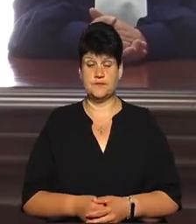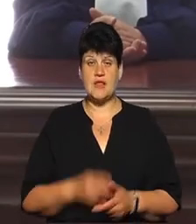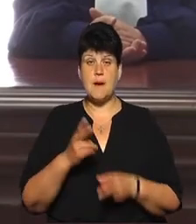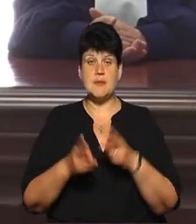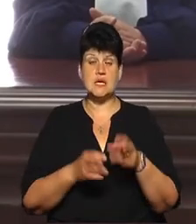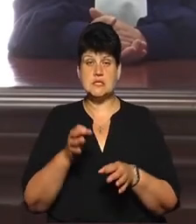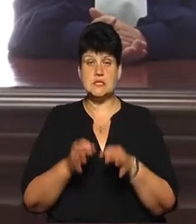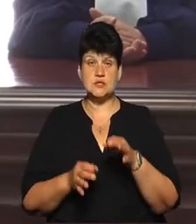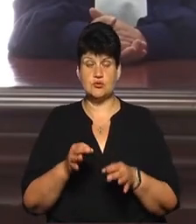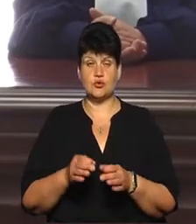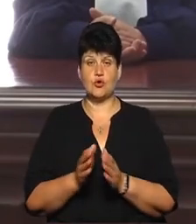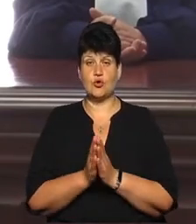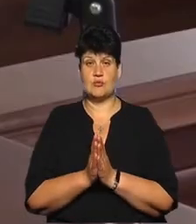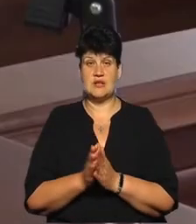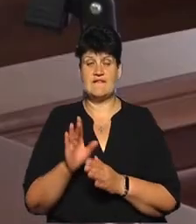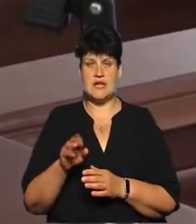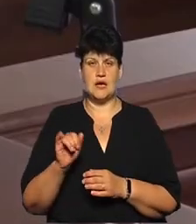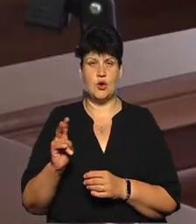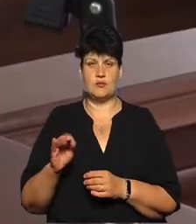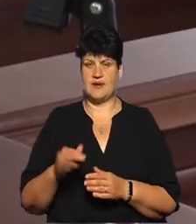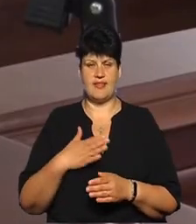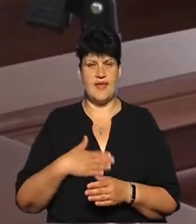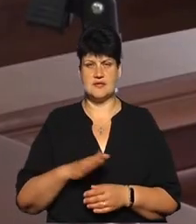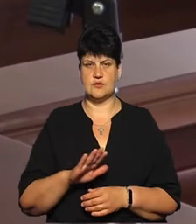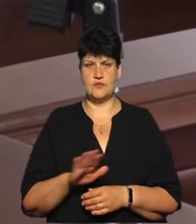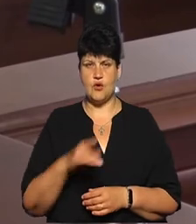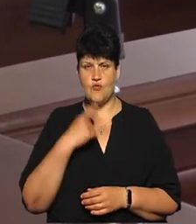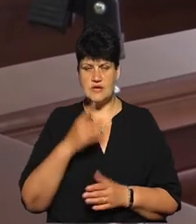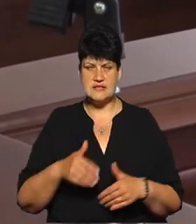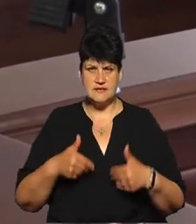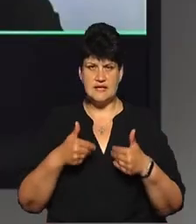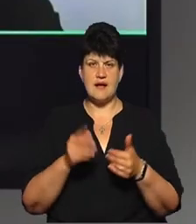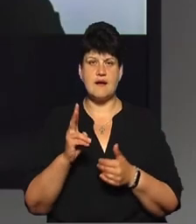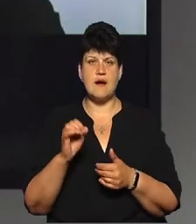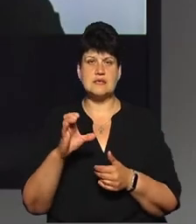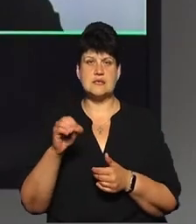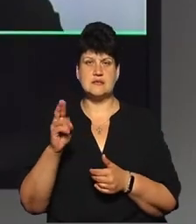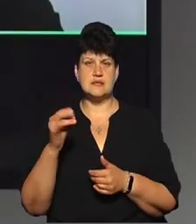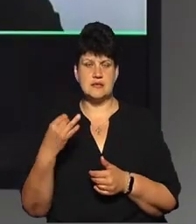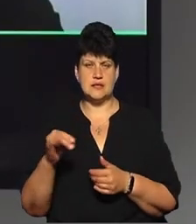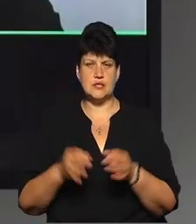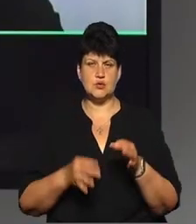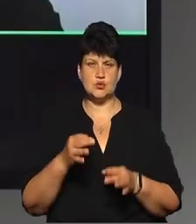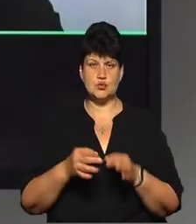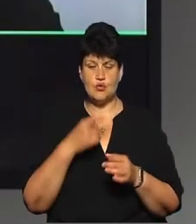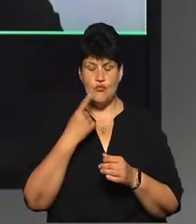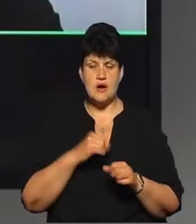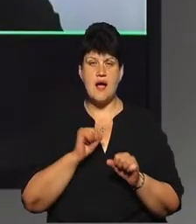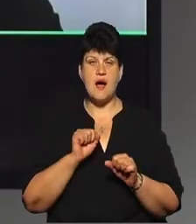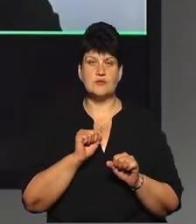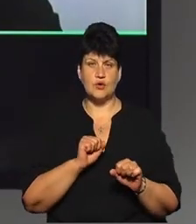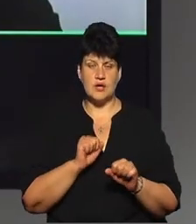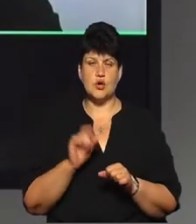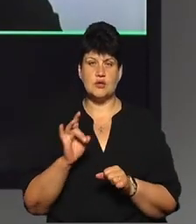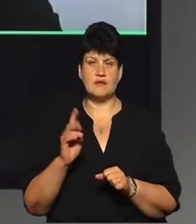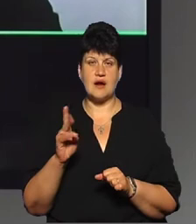клопотання Віталія Ковальчука не задовольнив. Чоловік каже, звертатиметься до касаційного суду. За словами адвоката Ростислава Кравця,